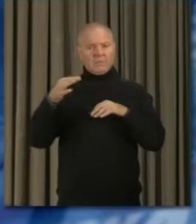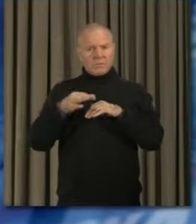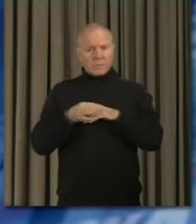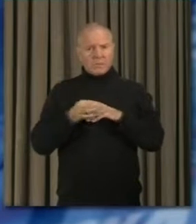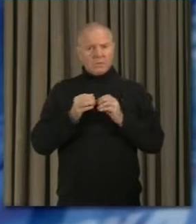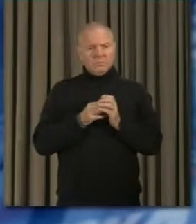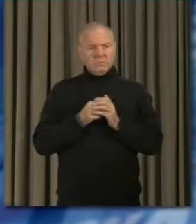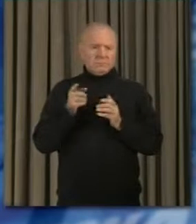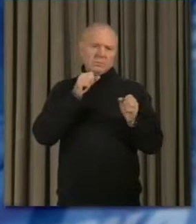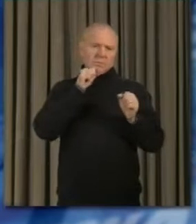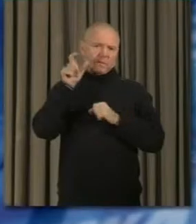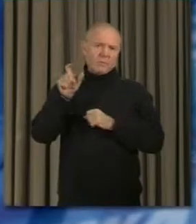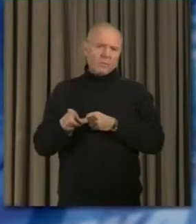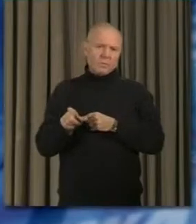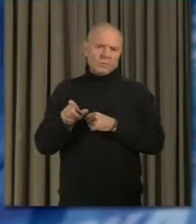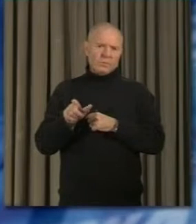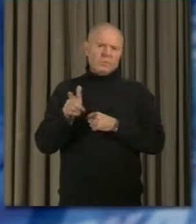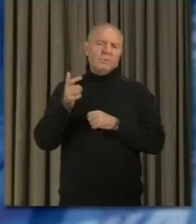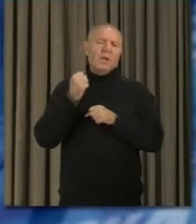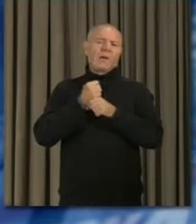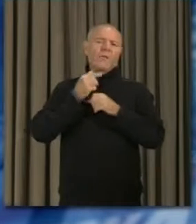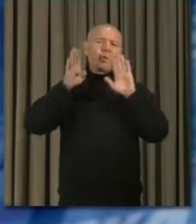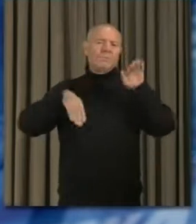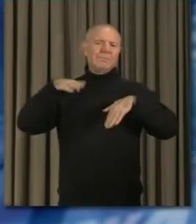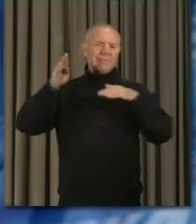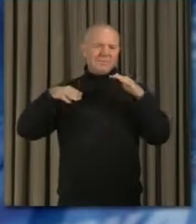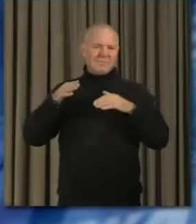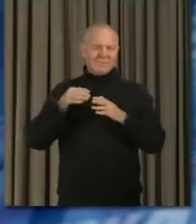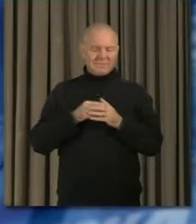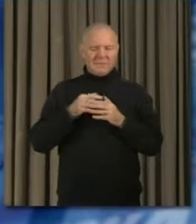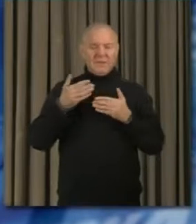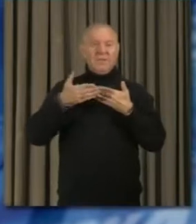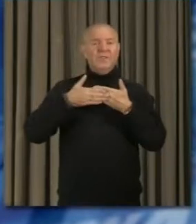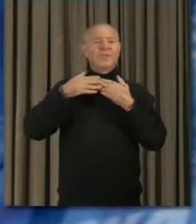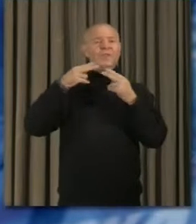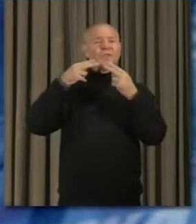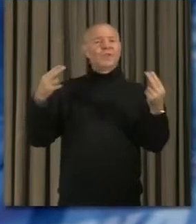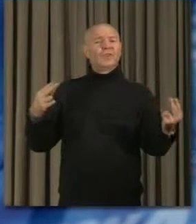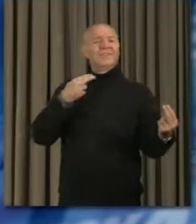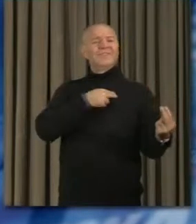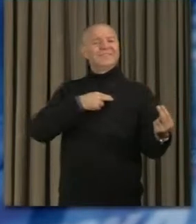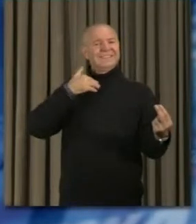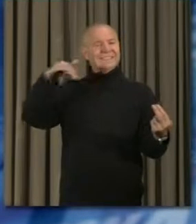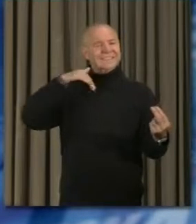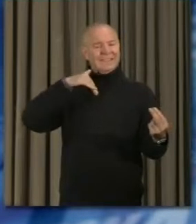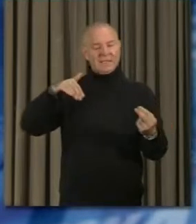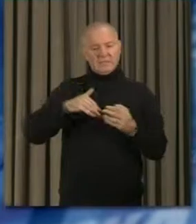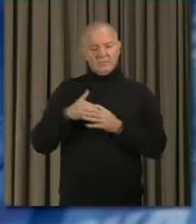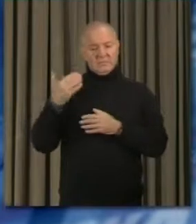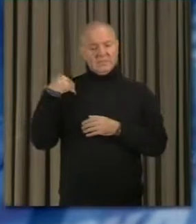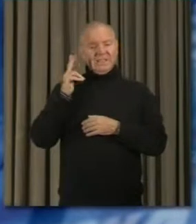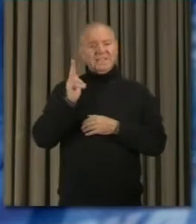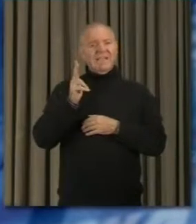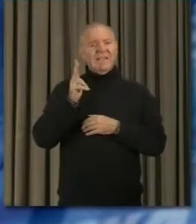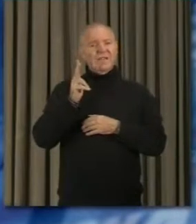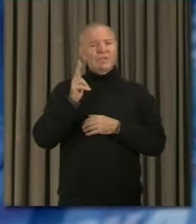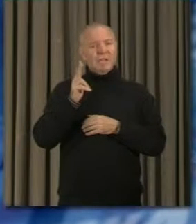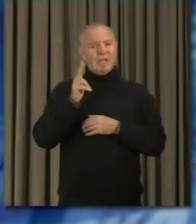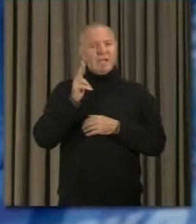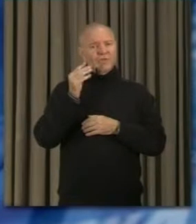Andrea era molto conosciuto, di professione in bianchino, lavorava nella vicina Svizzera come frontaliere. Il 13 gennaio del 2012